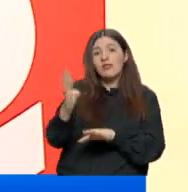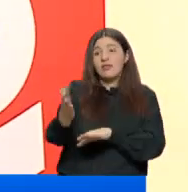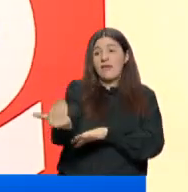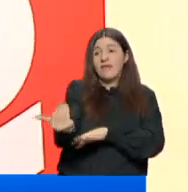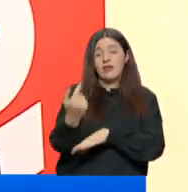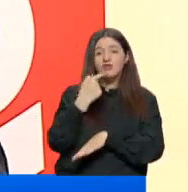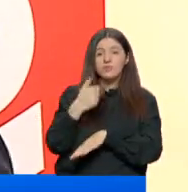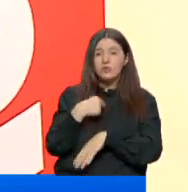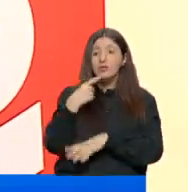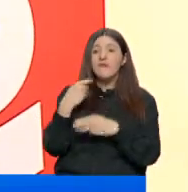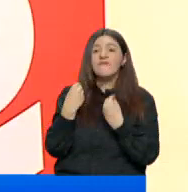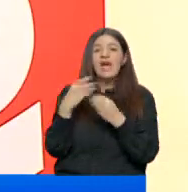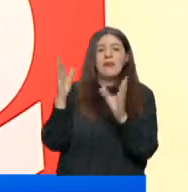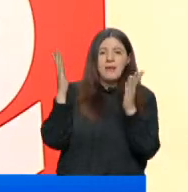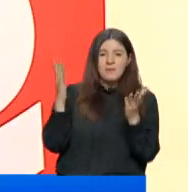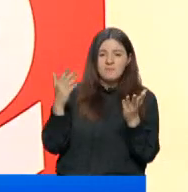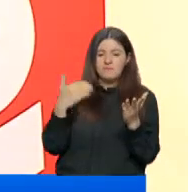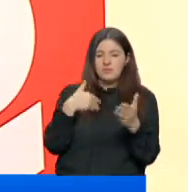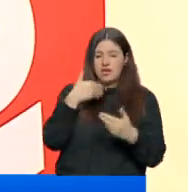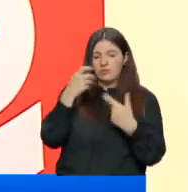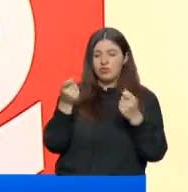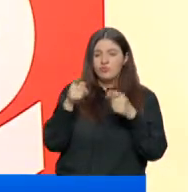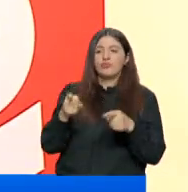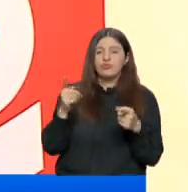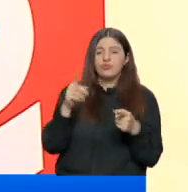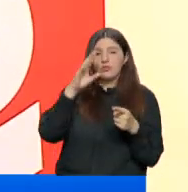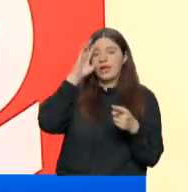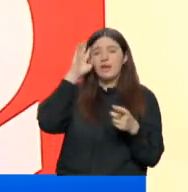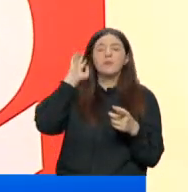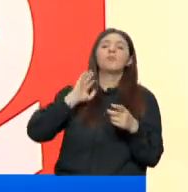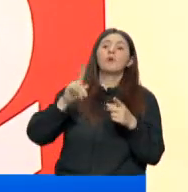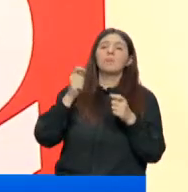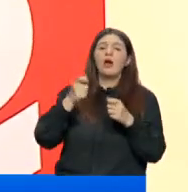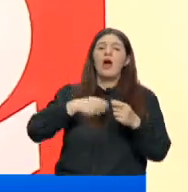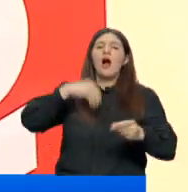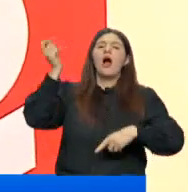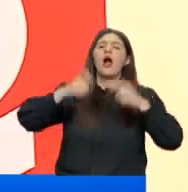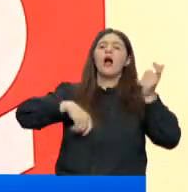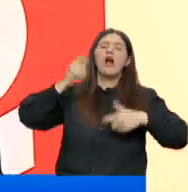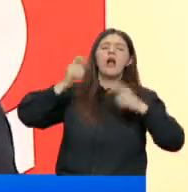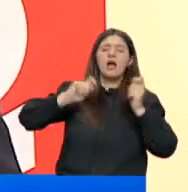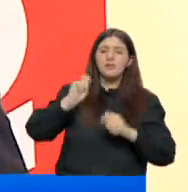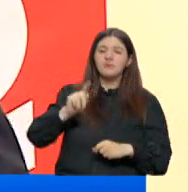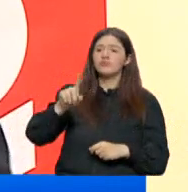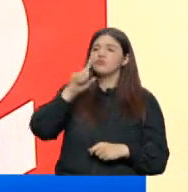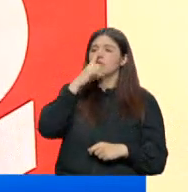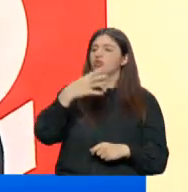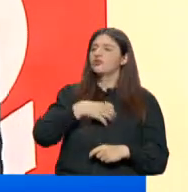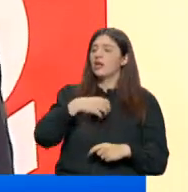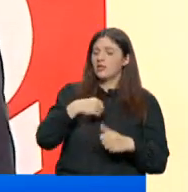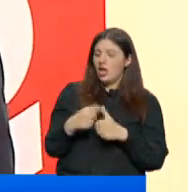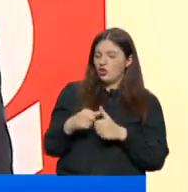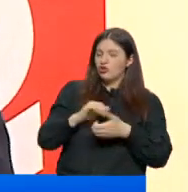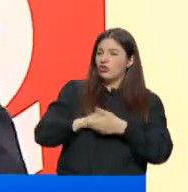verdi. Biz de diyoruz ki vermeyelim. Yani bizim anlatmaya çalıştığımız şey bu. Bu parayı har vurup harman savuran, bu sadece kendi eş